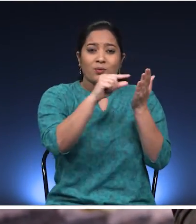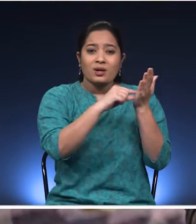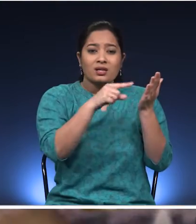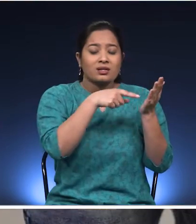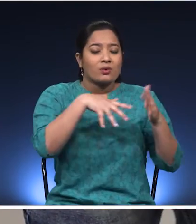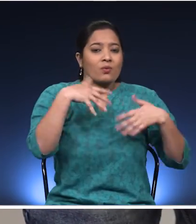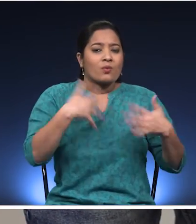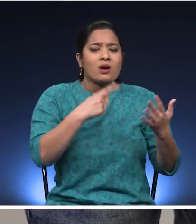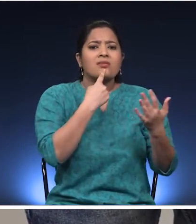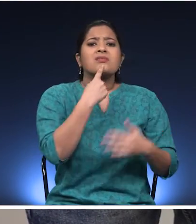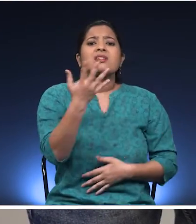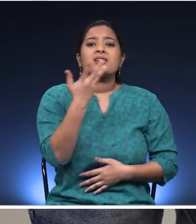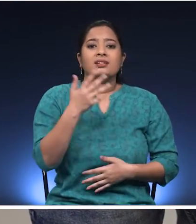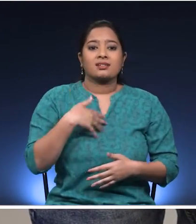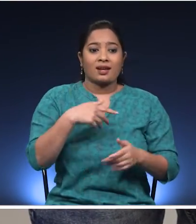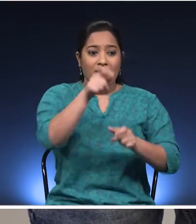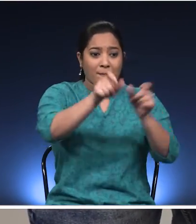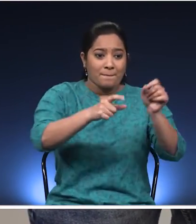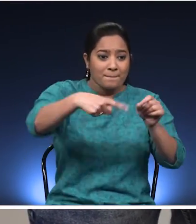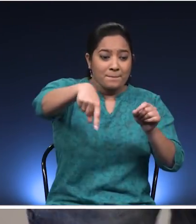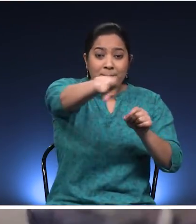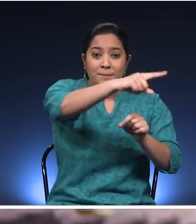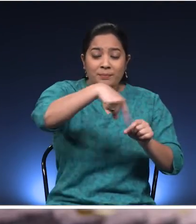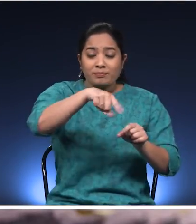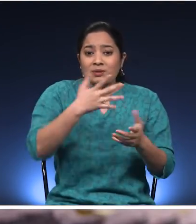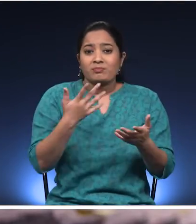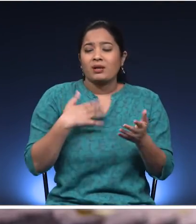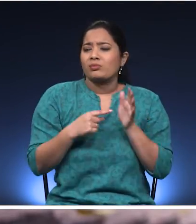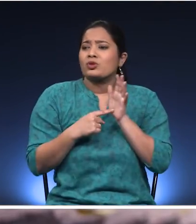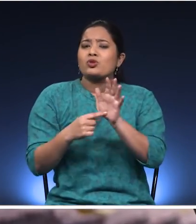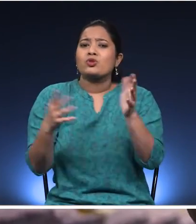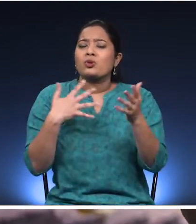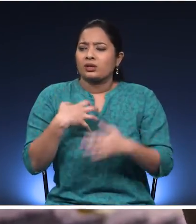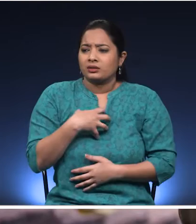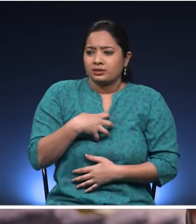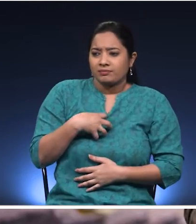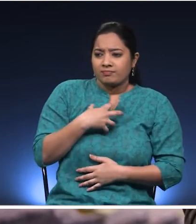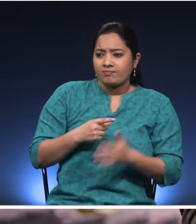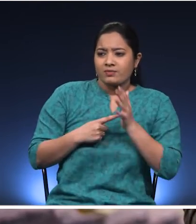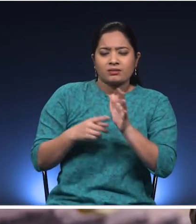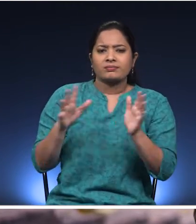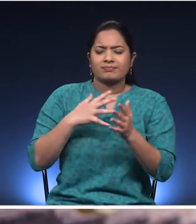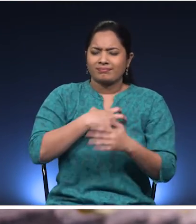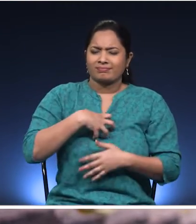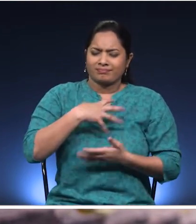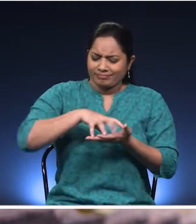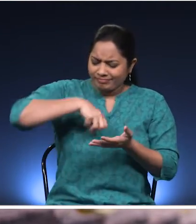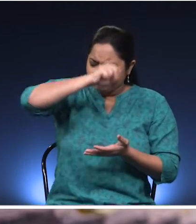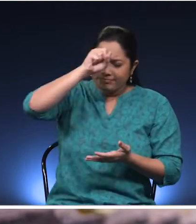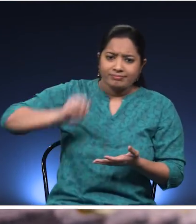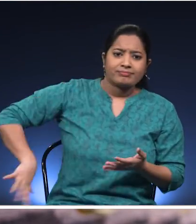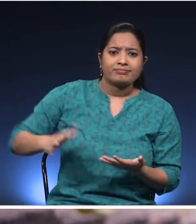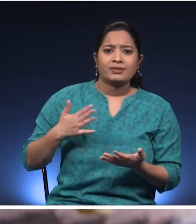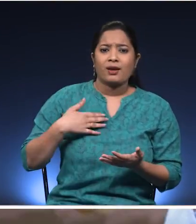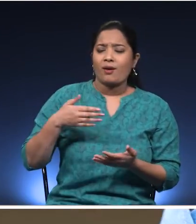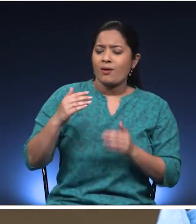है कि हम दूसरों को अपने से उत्तम जाने और ईर्ष्या हमें छोड़नी चाहिए, क्योंकि जैसे हम ईर्ष्या में